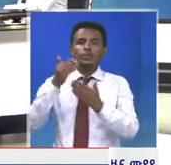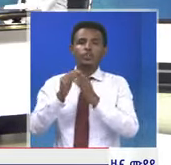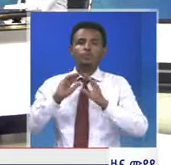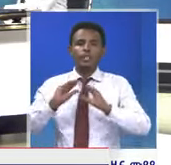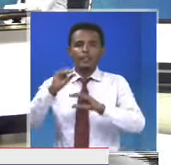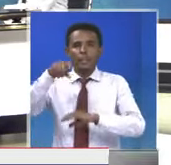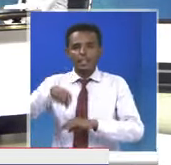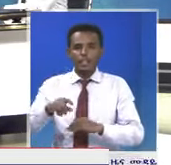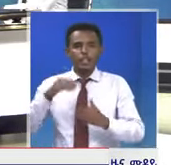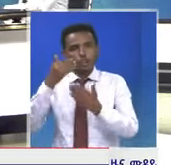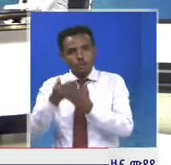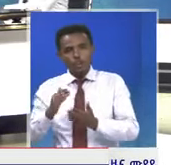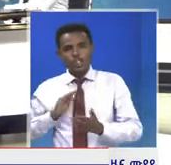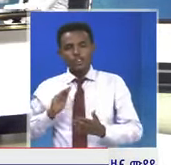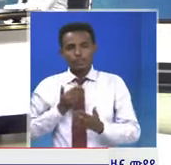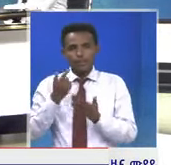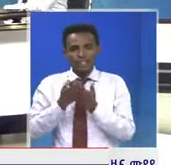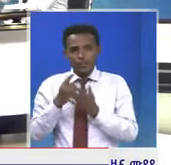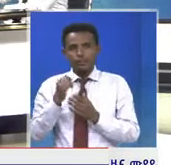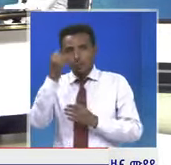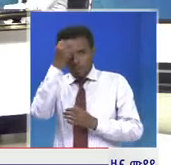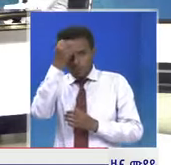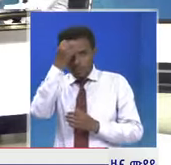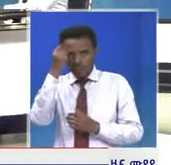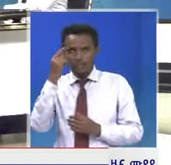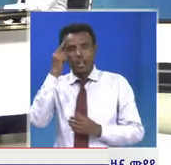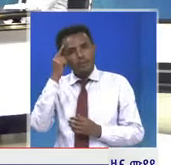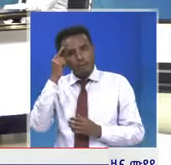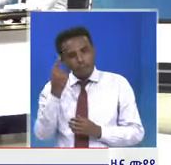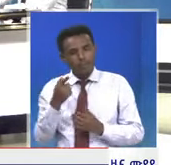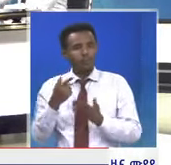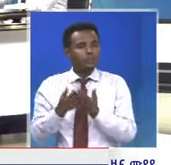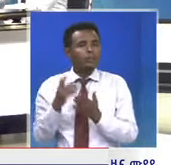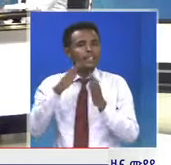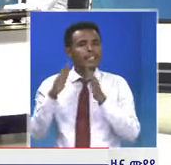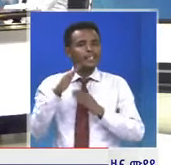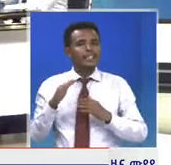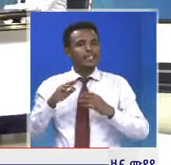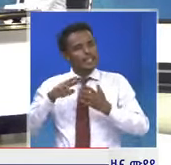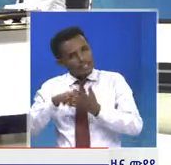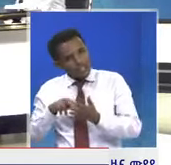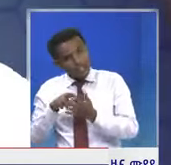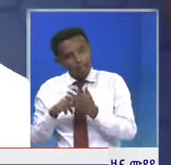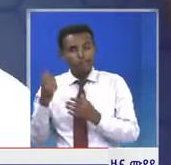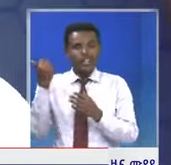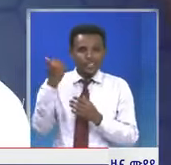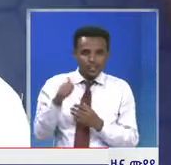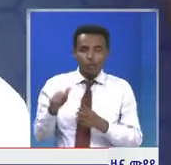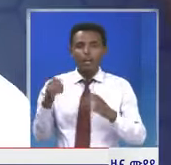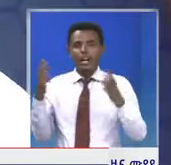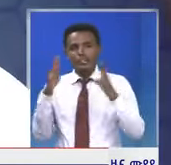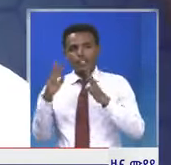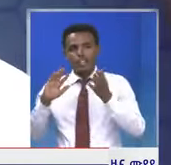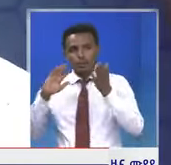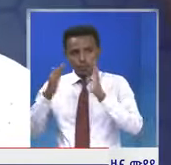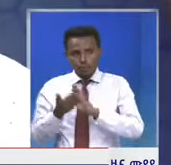ልጆቻችንም በዚህ ቁጭት አድሮባቸው የበለጠ ጠንክረው እንዳጠኑ በየትኛውም አስቸጋሪ ሁኔታ ውስጥም